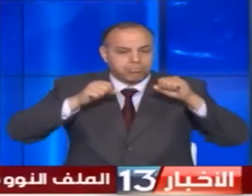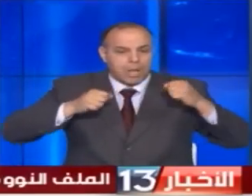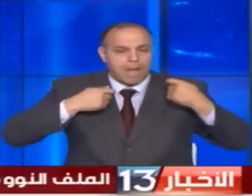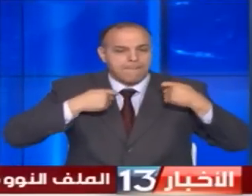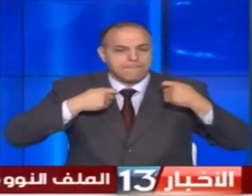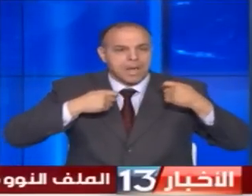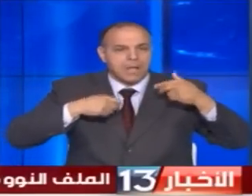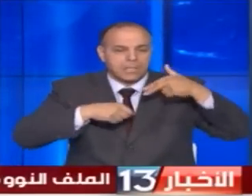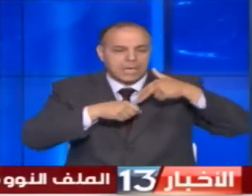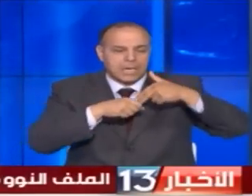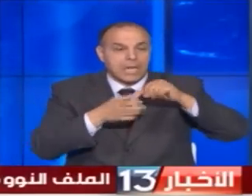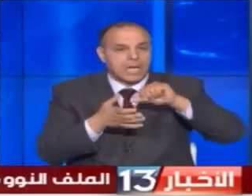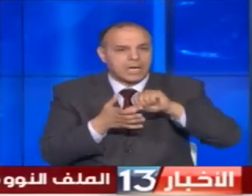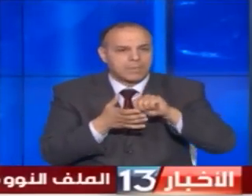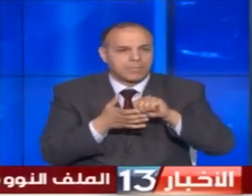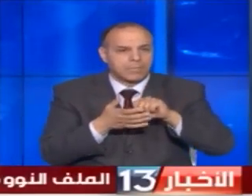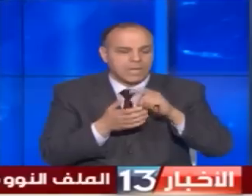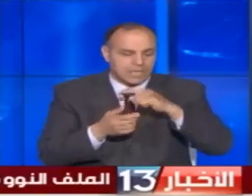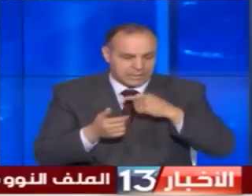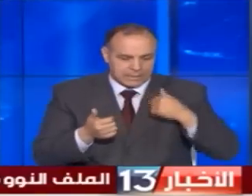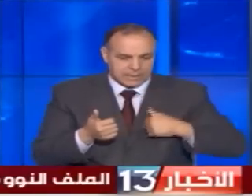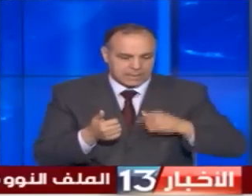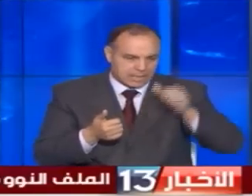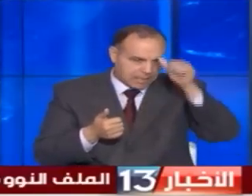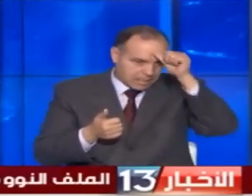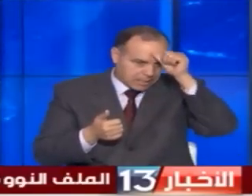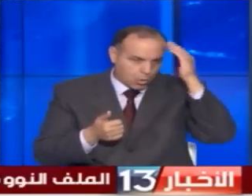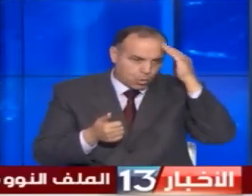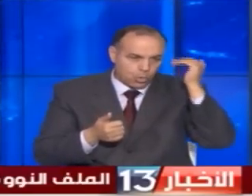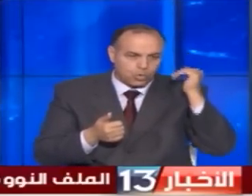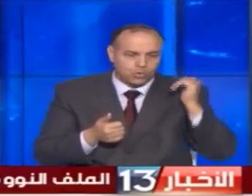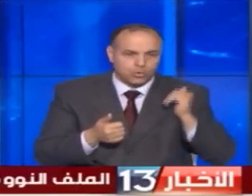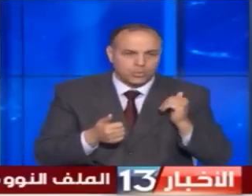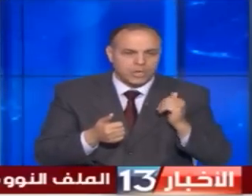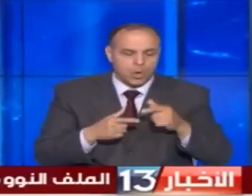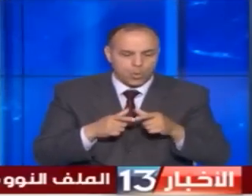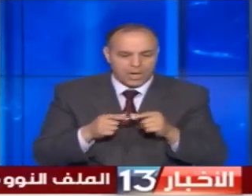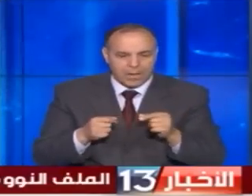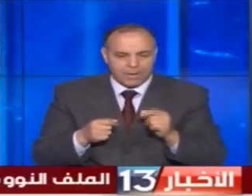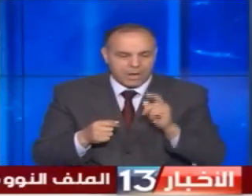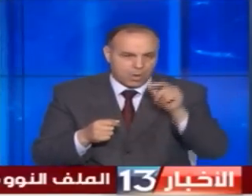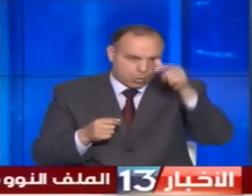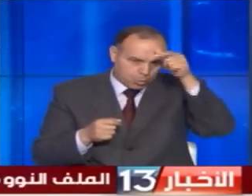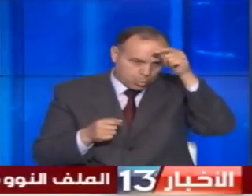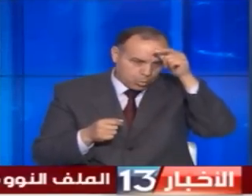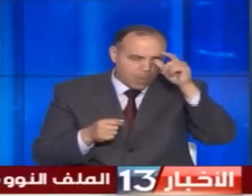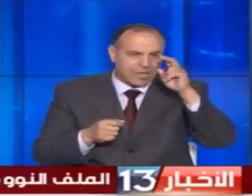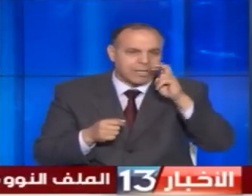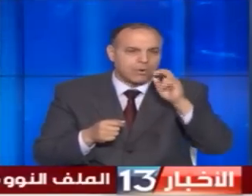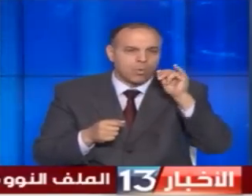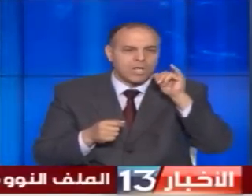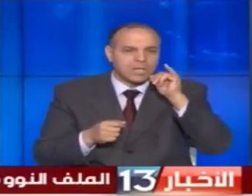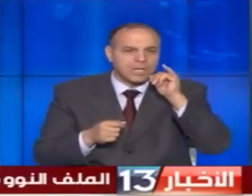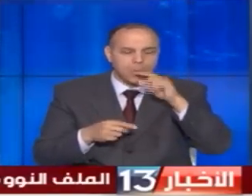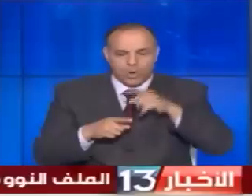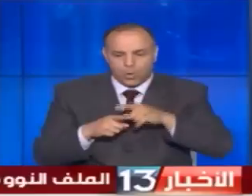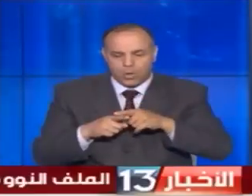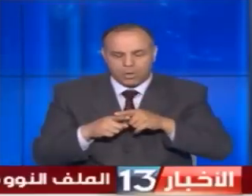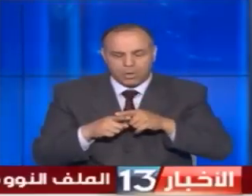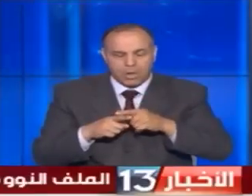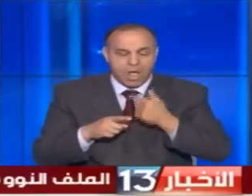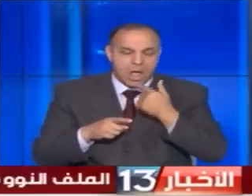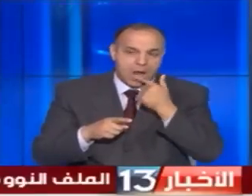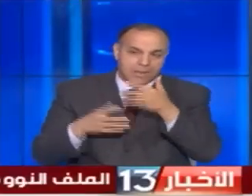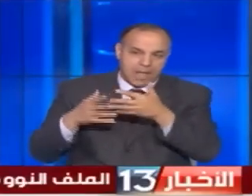النفط الايراني وهي الصين والهند وكوريا الجنوبيه واليابان وتركيا و تايوان وايطاليا واليونان فقد